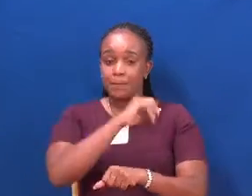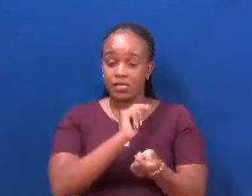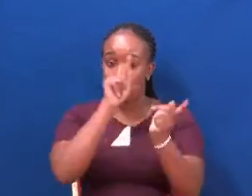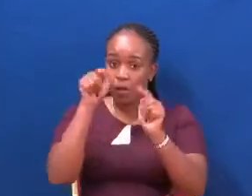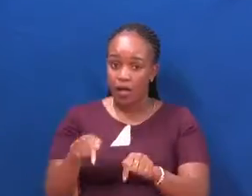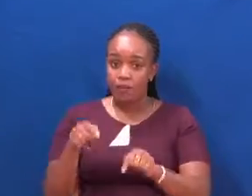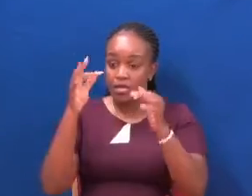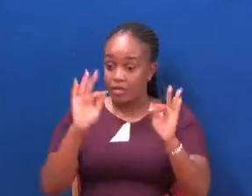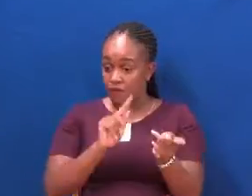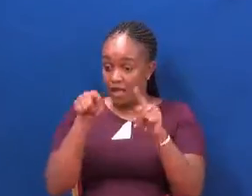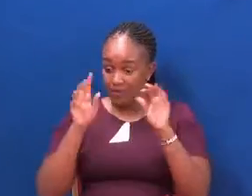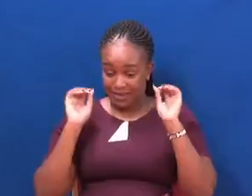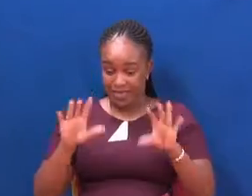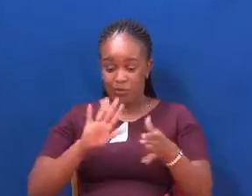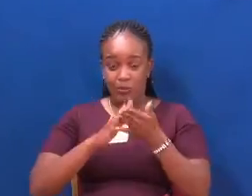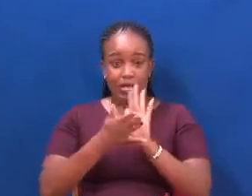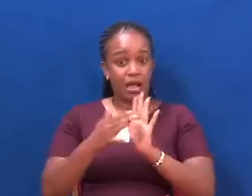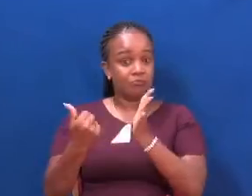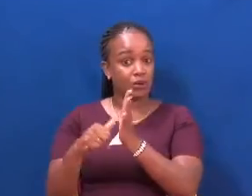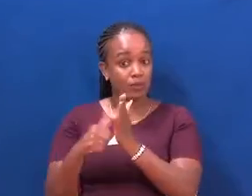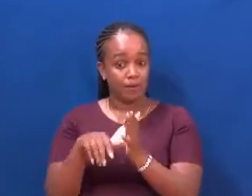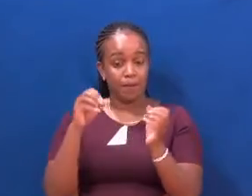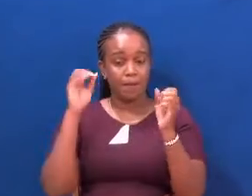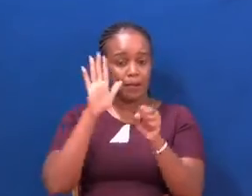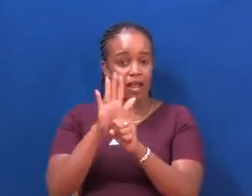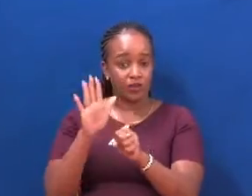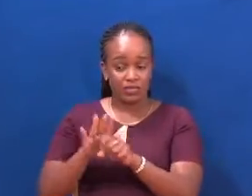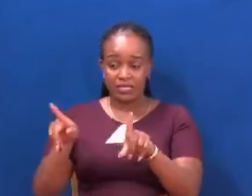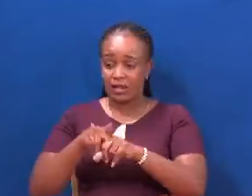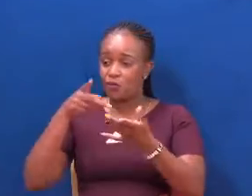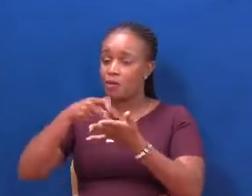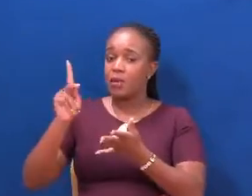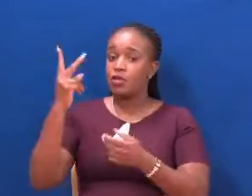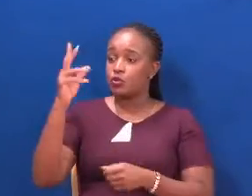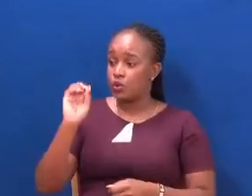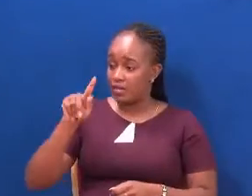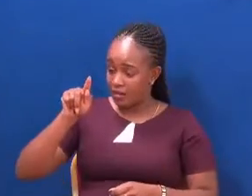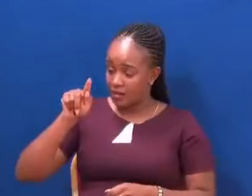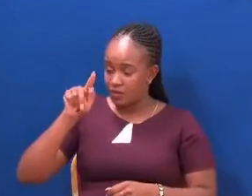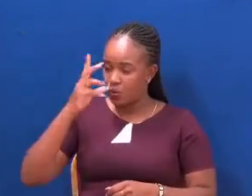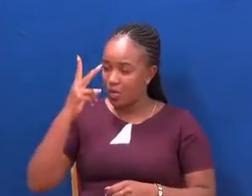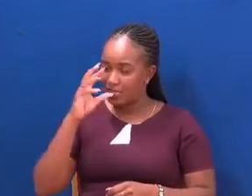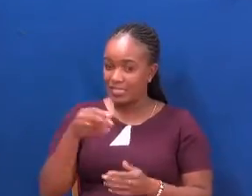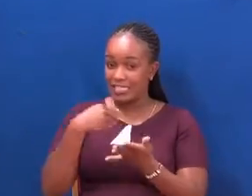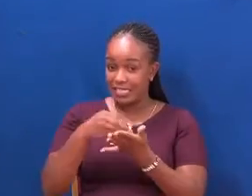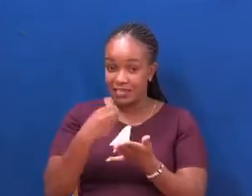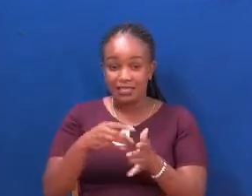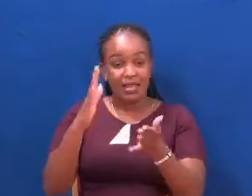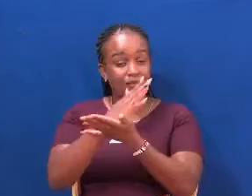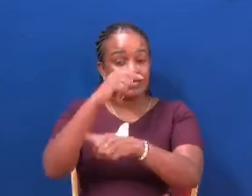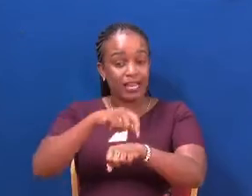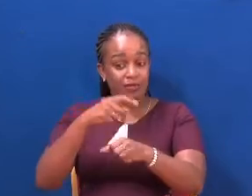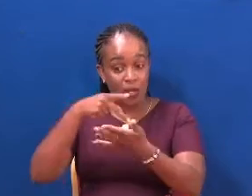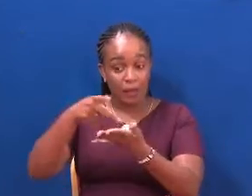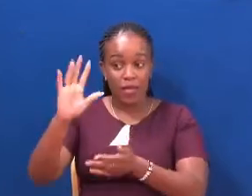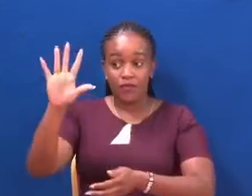sana. Maji nafuata karibu na Mikindani, na bei ni shilingi 20, tukija huku nauza shilingi 50. Sasa mimi kwa naomba tu serikali